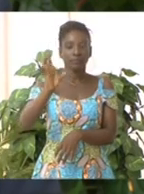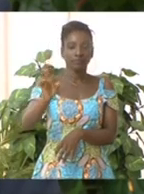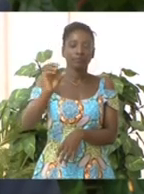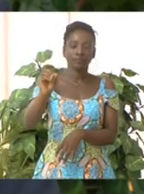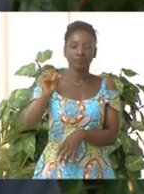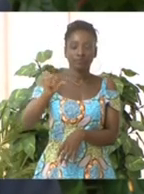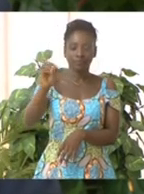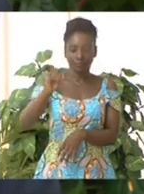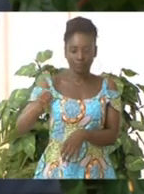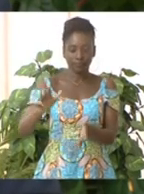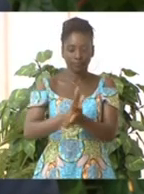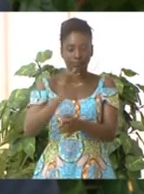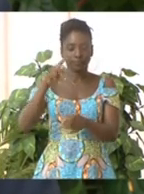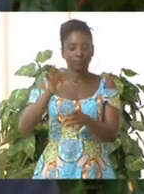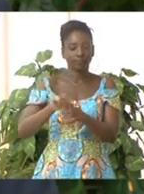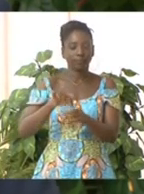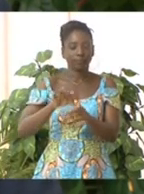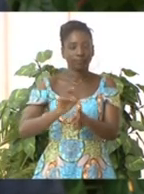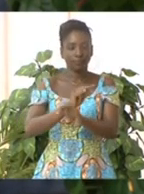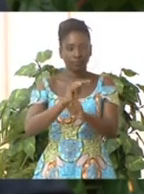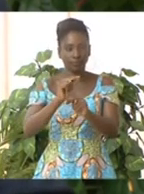Bulletin blanc, 207.